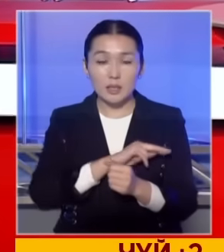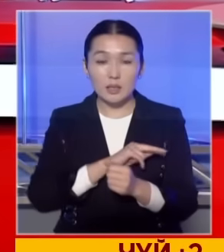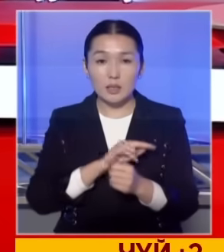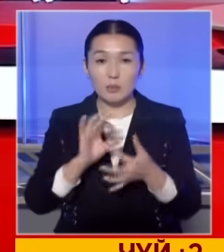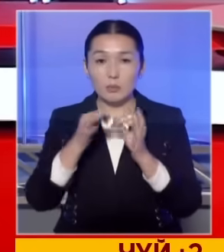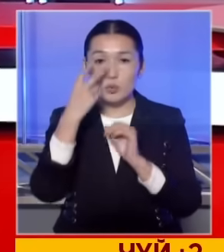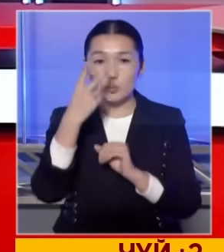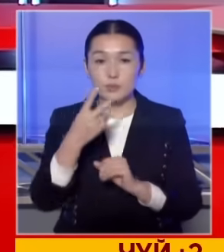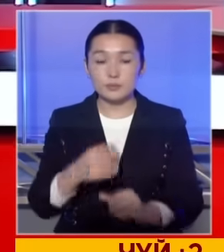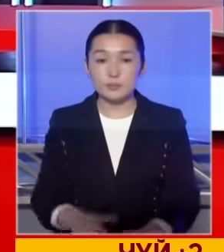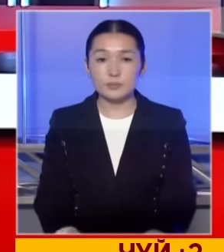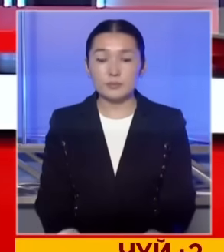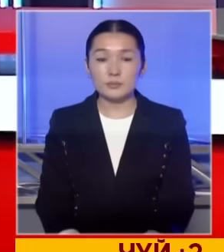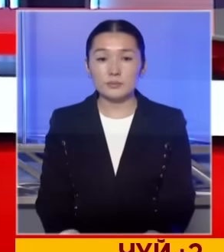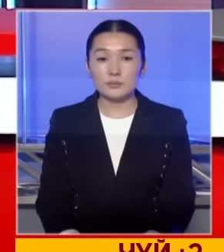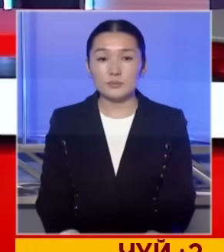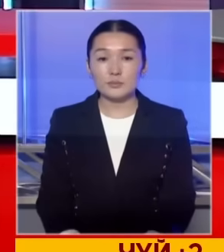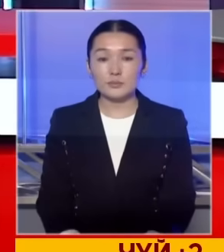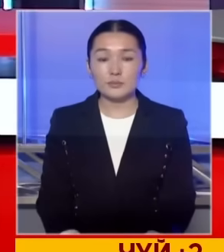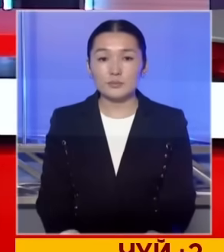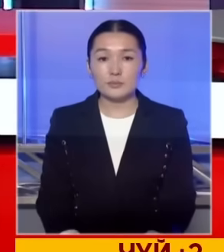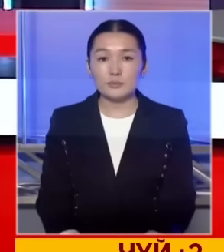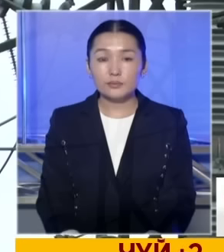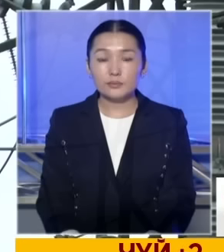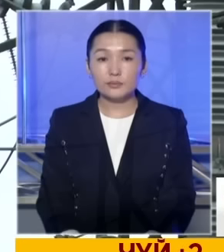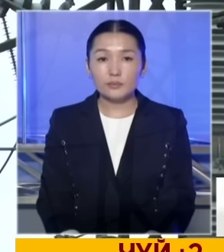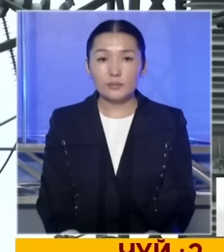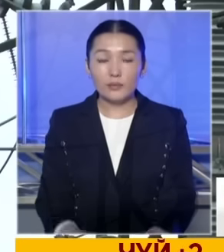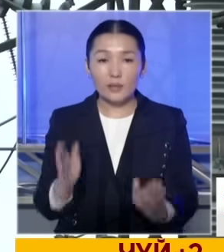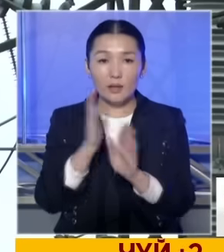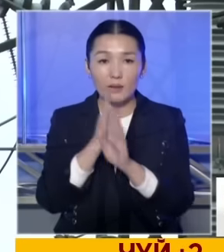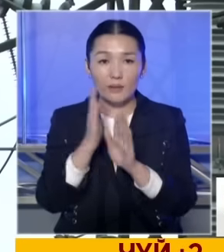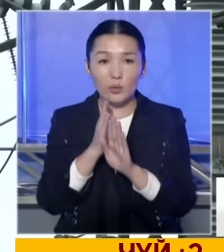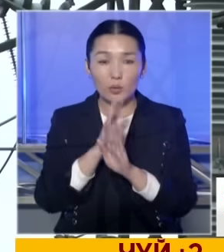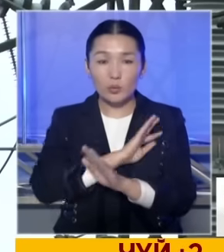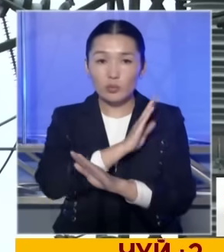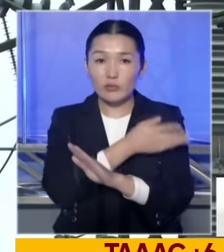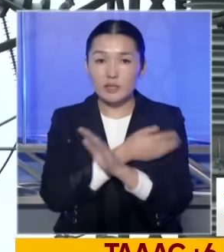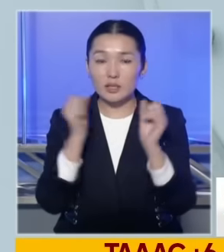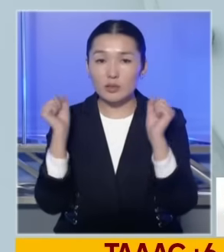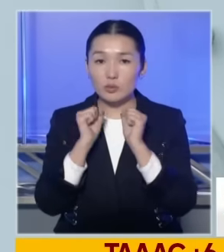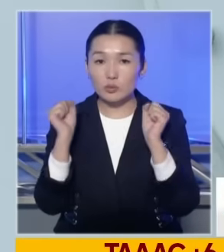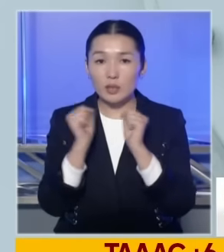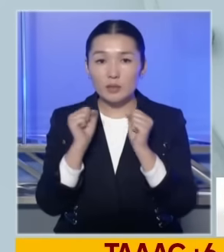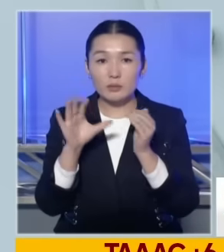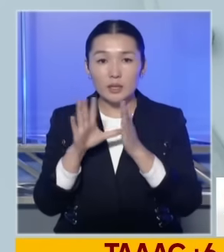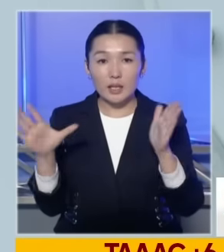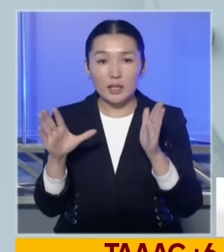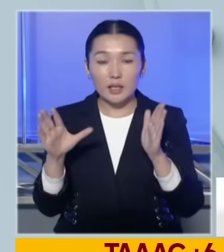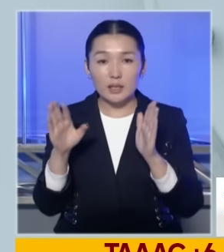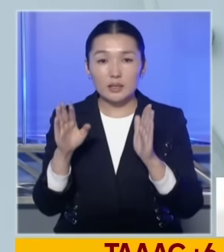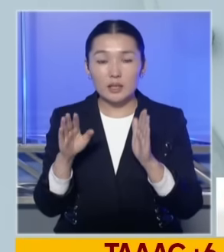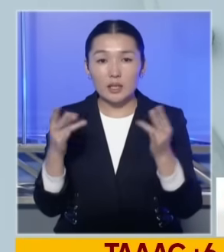Кененирээк Нургүл Жумабекованын материалында. Аба ырайынын кескин суукташы менен электр энергиясы лимиттен